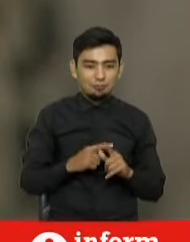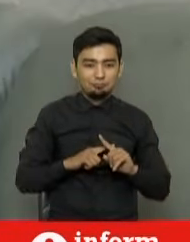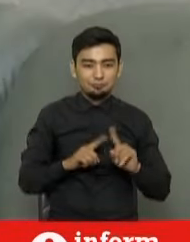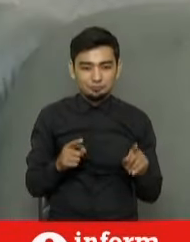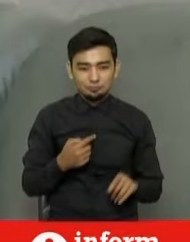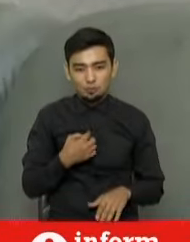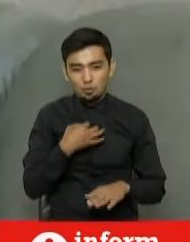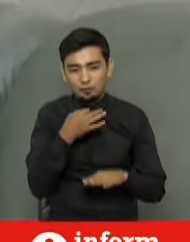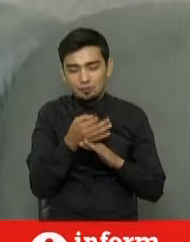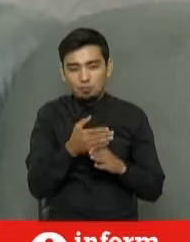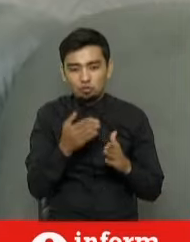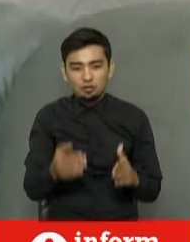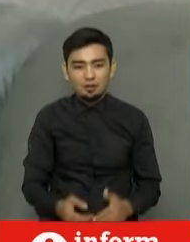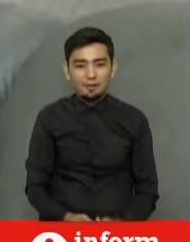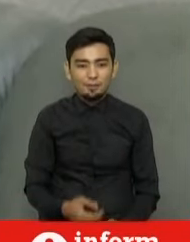имя.